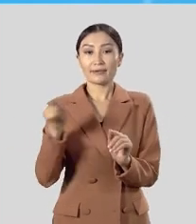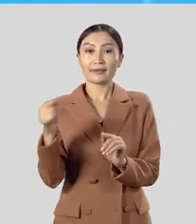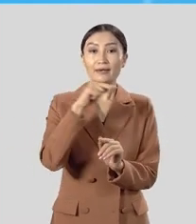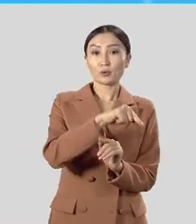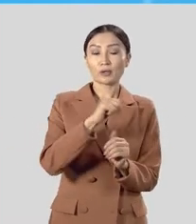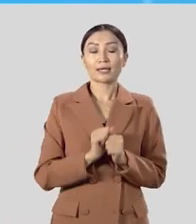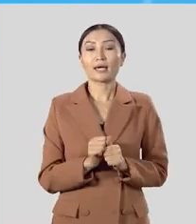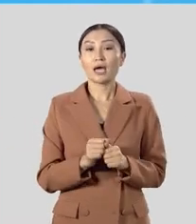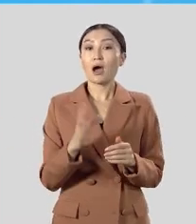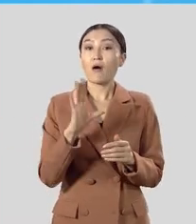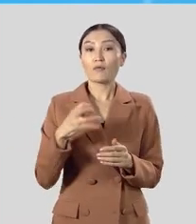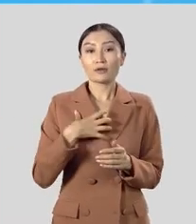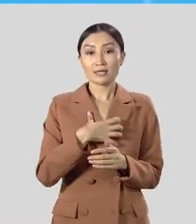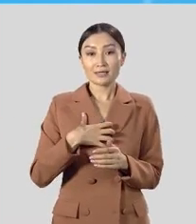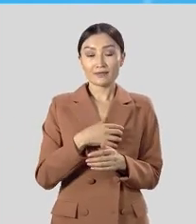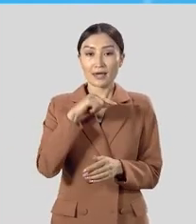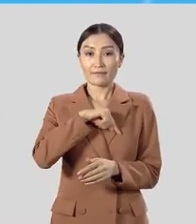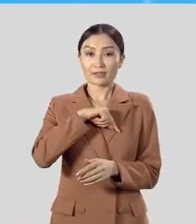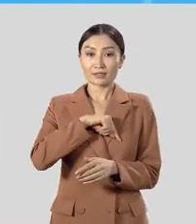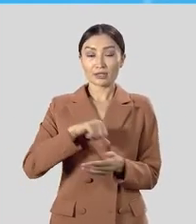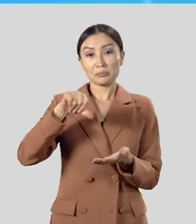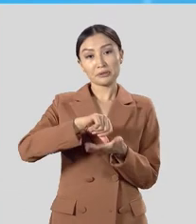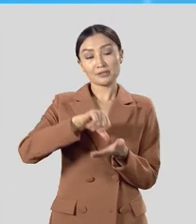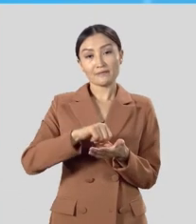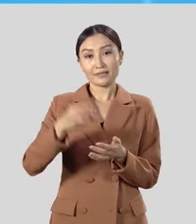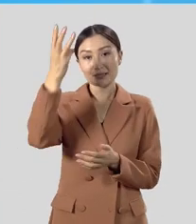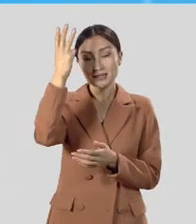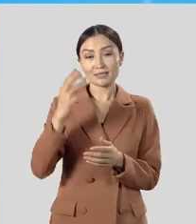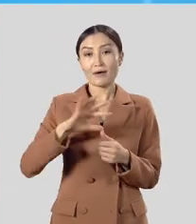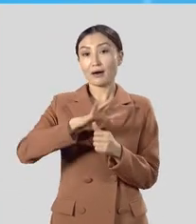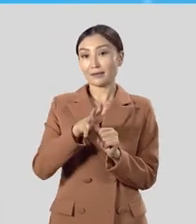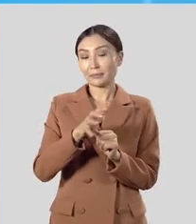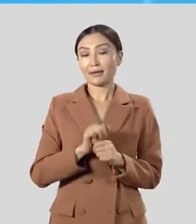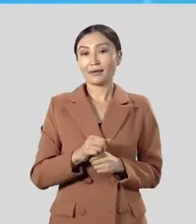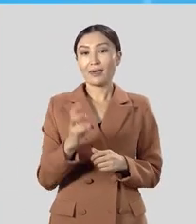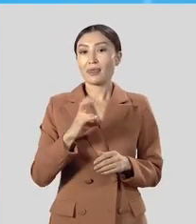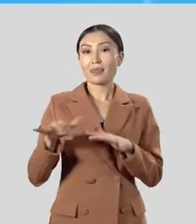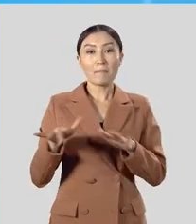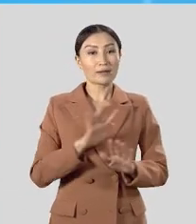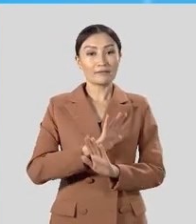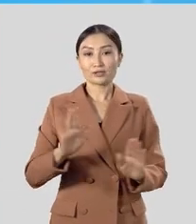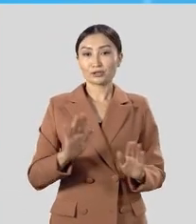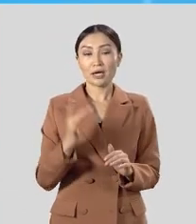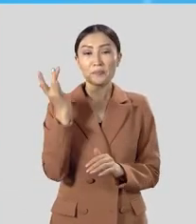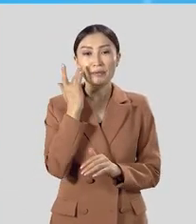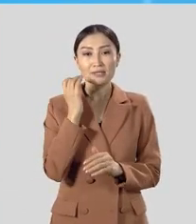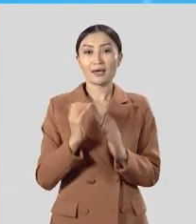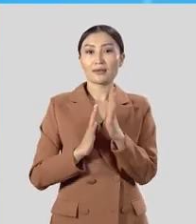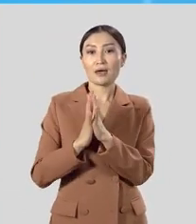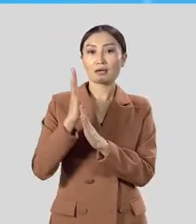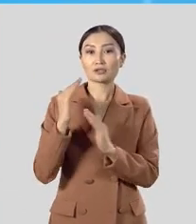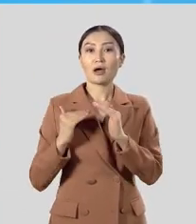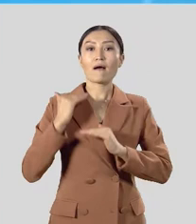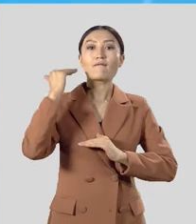других. Вот основные признаки представителей царства грибы. Неподвижны, постоянно растут